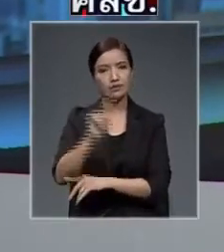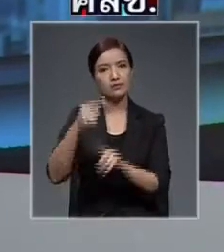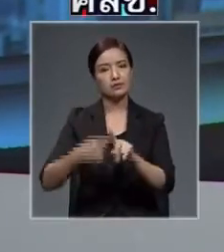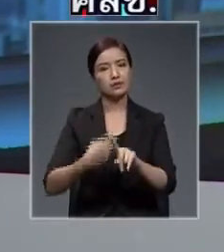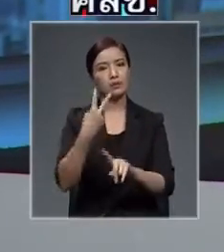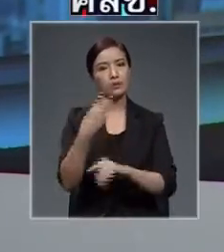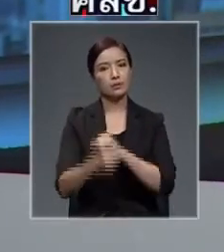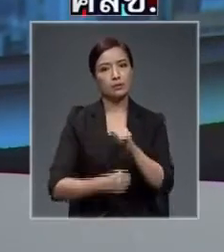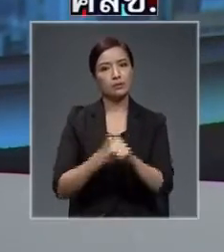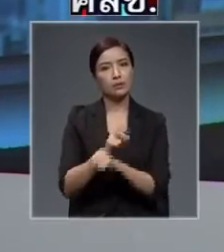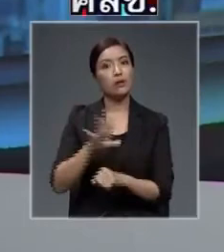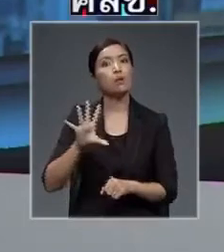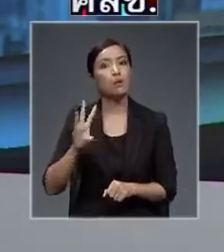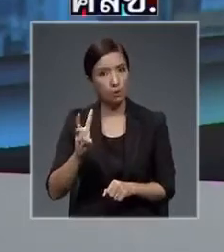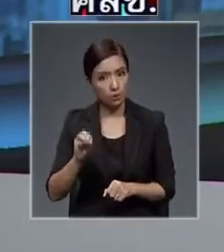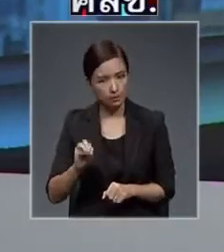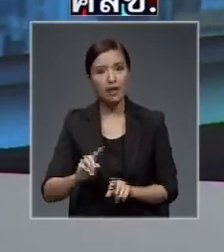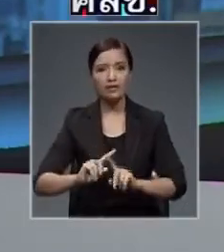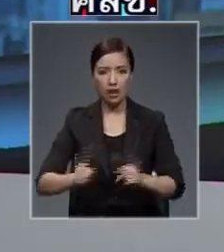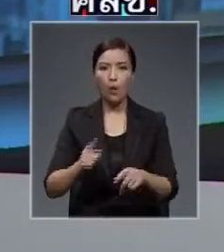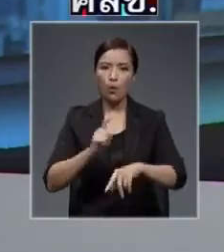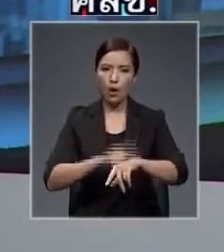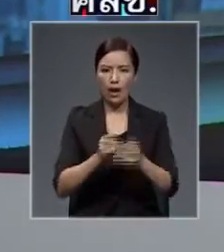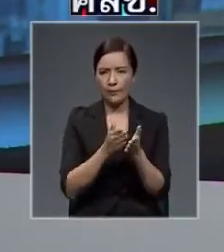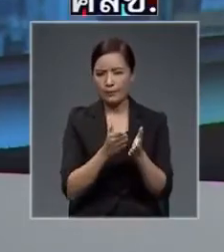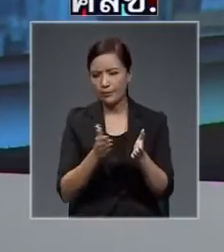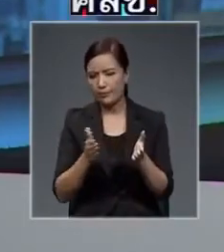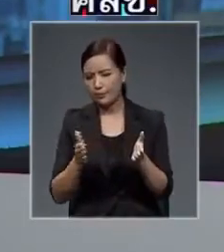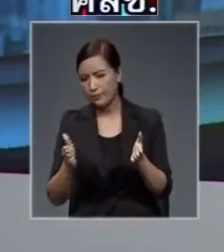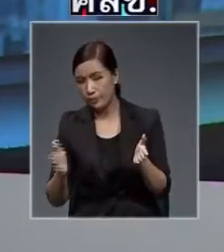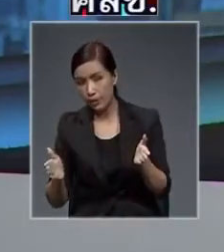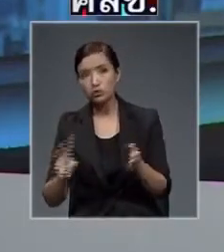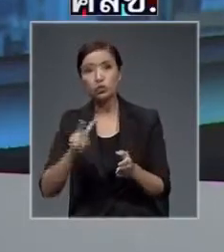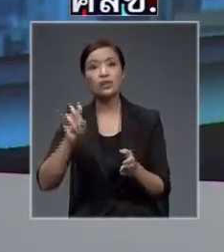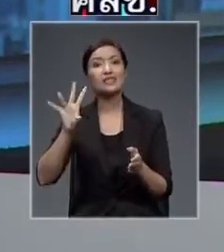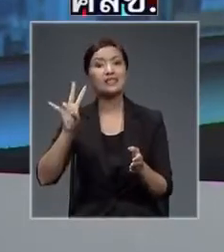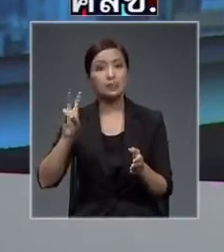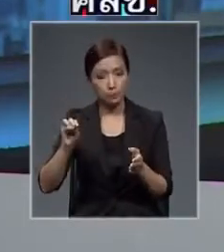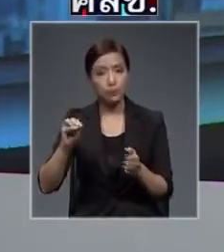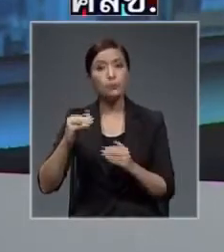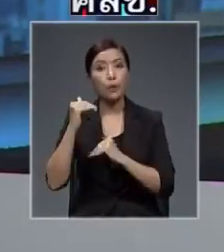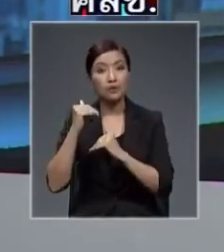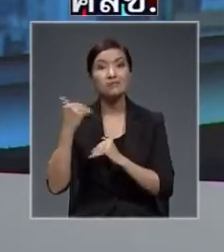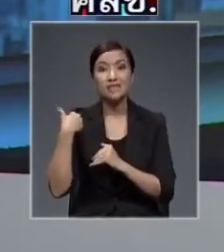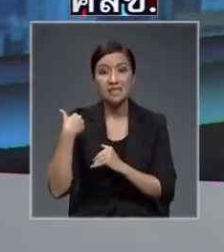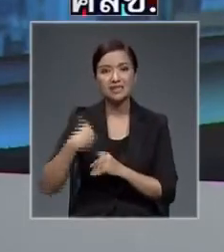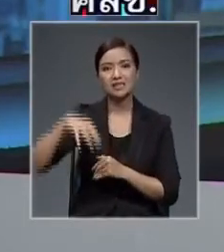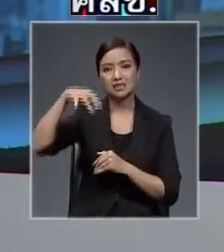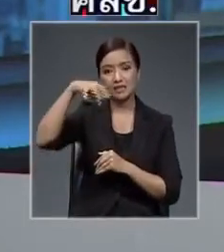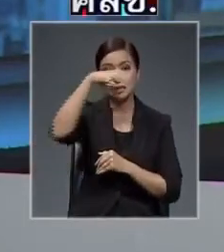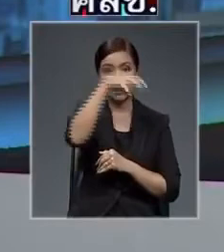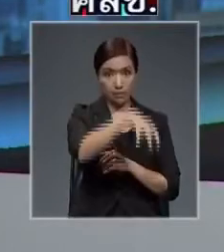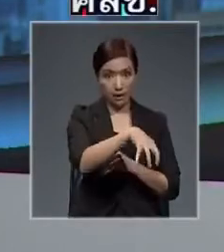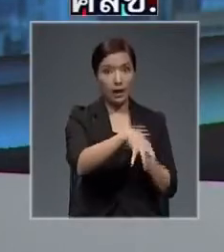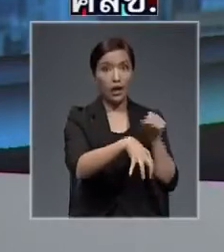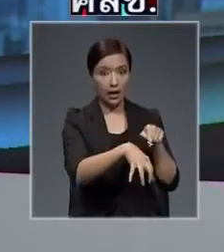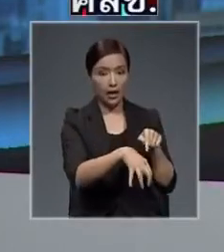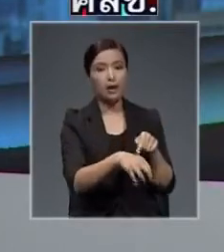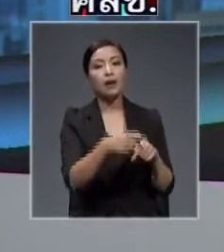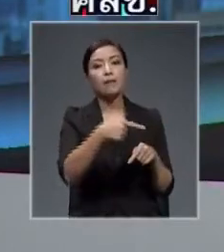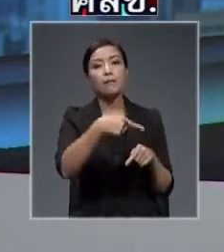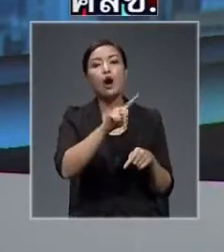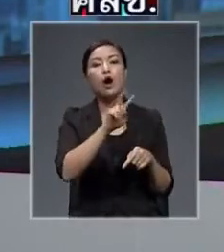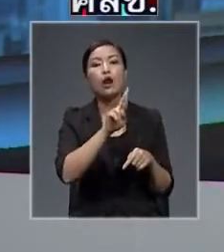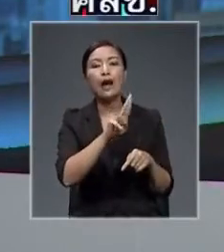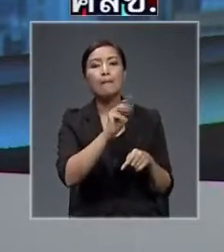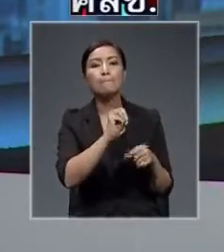นะคะแต่ว่าเรามีเวลา270วันนับจากวันที่1กุมภาพันธ์ที่ทางสำนักงานพลังงานปรมาณูเพื่อสันติเนี่ย